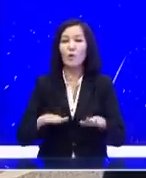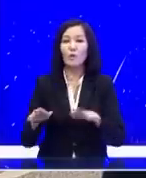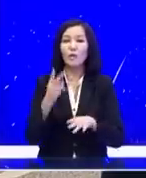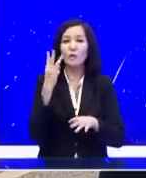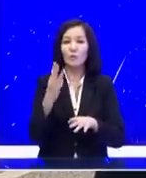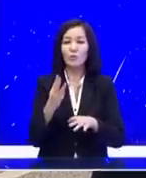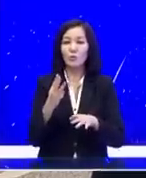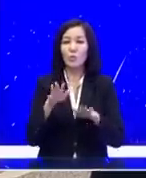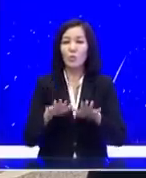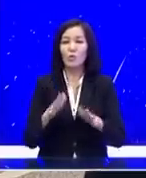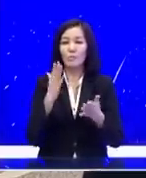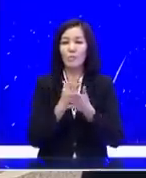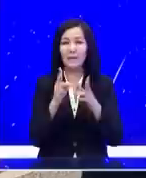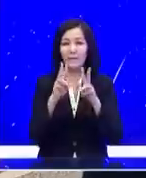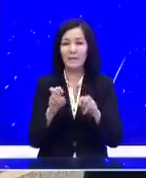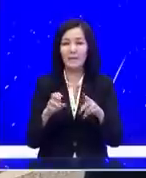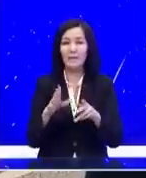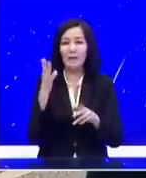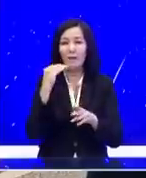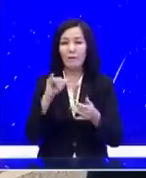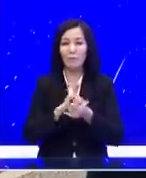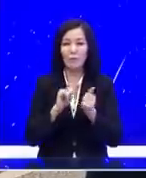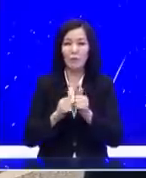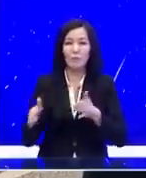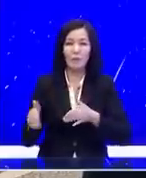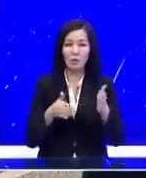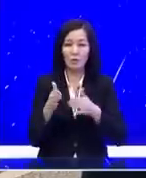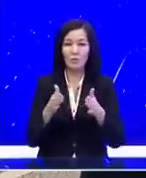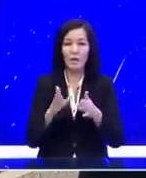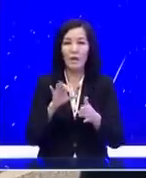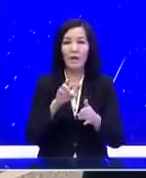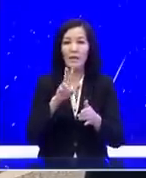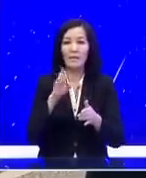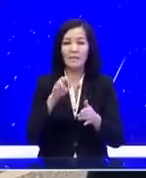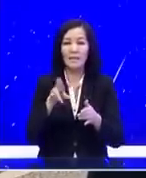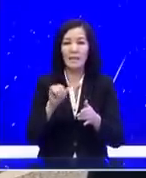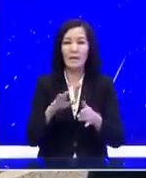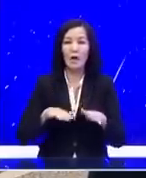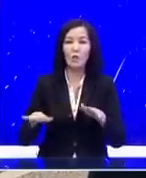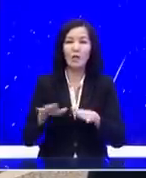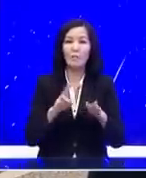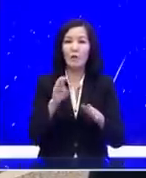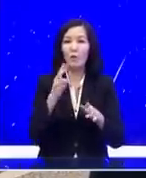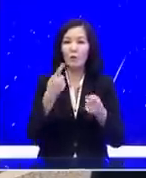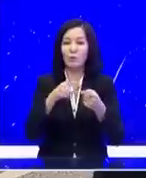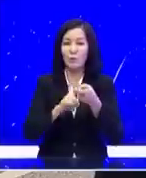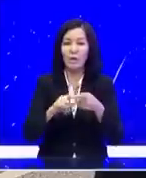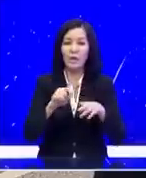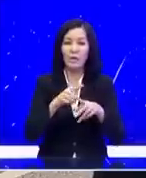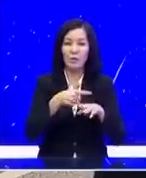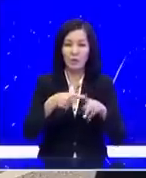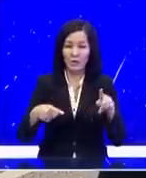бекет орналасқан. Ол біздің Алматы Өскемен тас жолындағы жаңағы Ескелді ауданы мен Көксу ауданы шекарасында